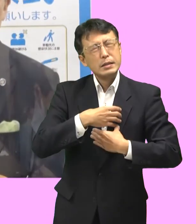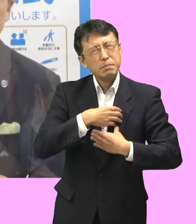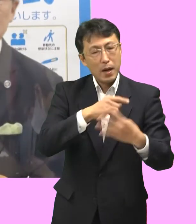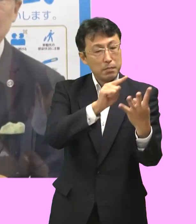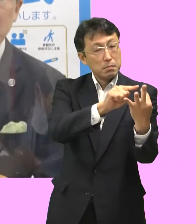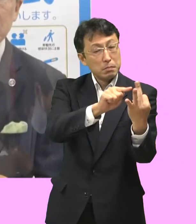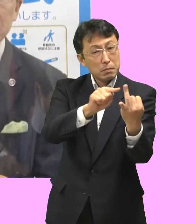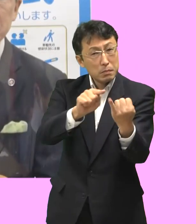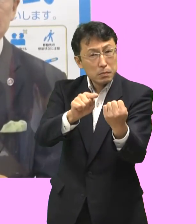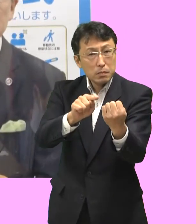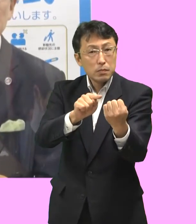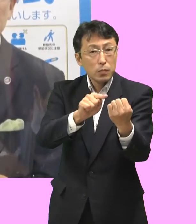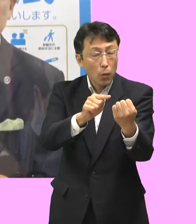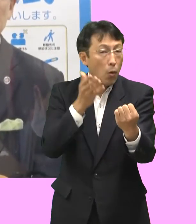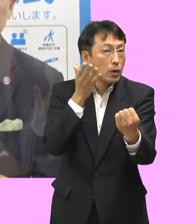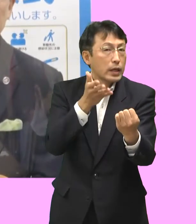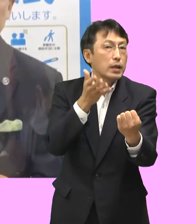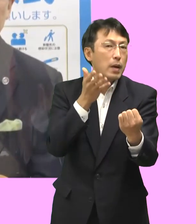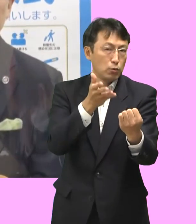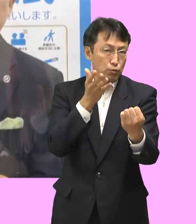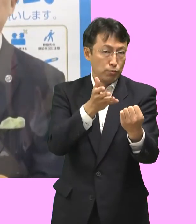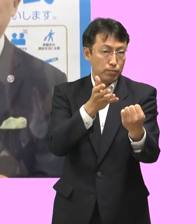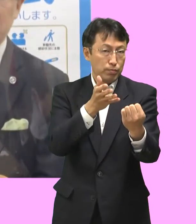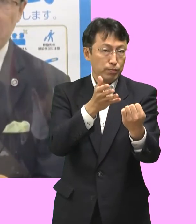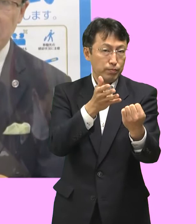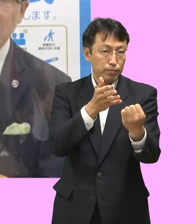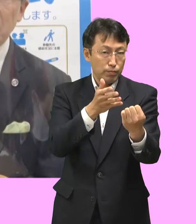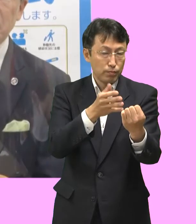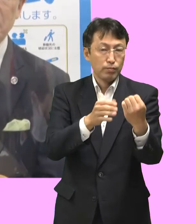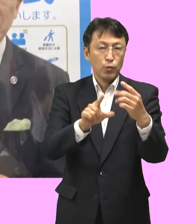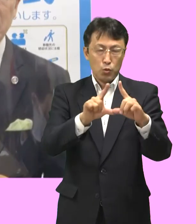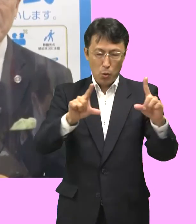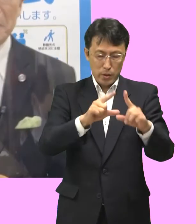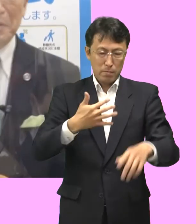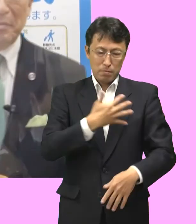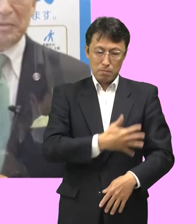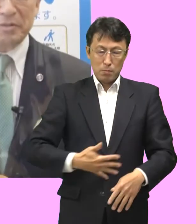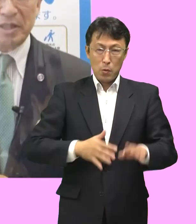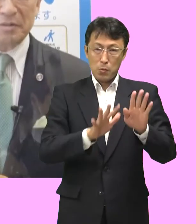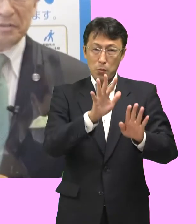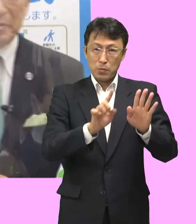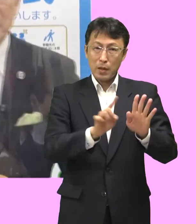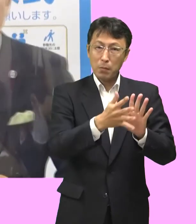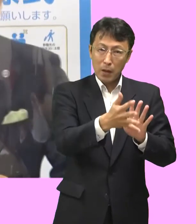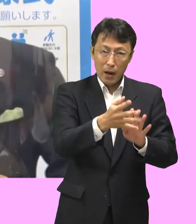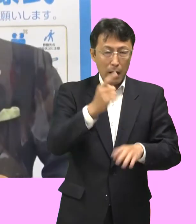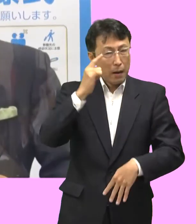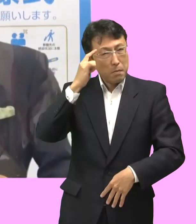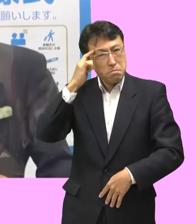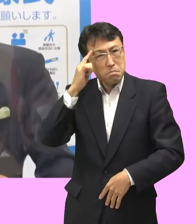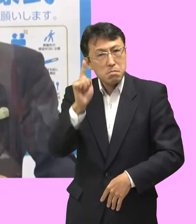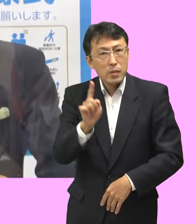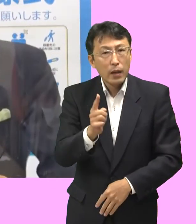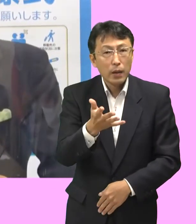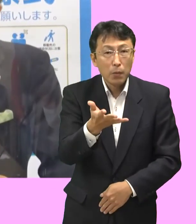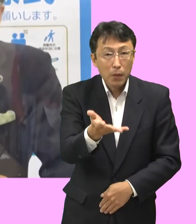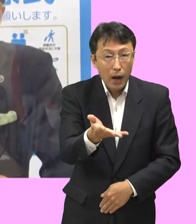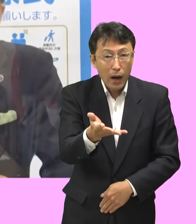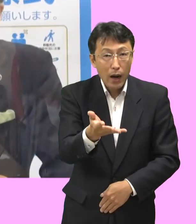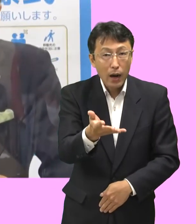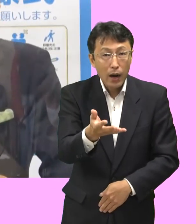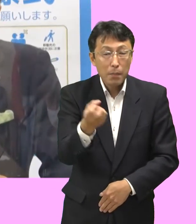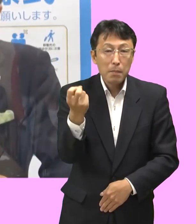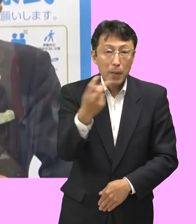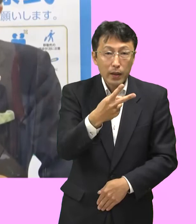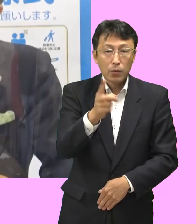あ、そこで、まあ、どういったことが気になるのか、それから、まあ、当然その判断する前提としてどのような行